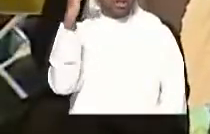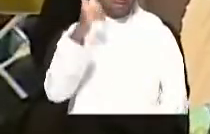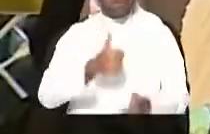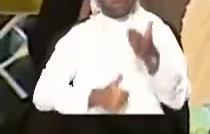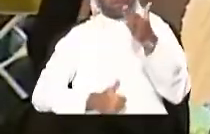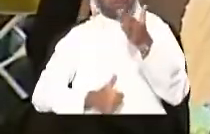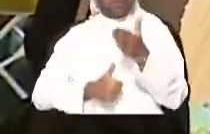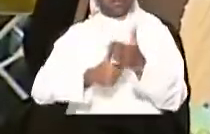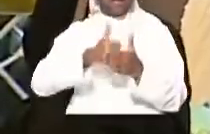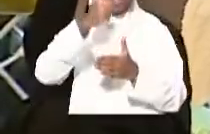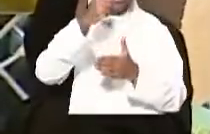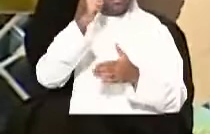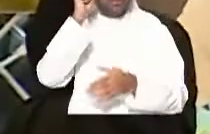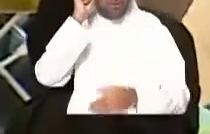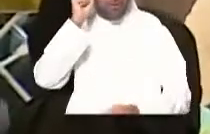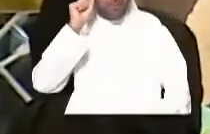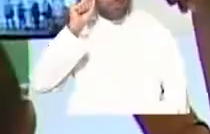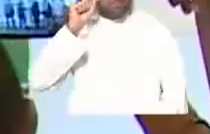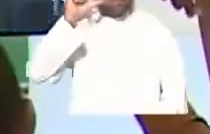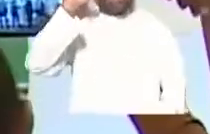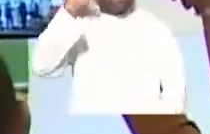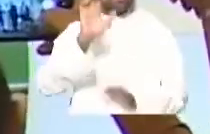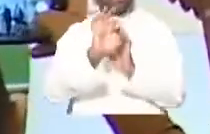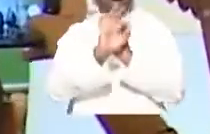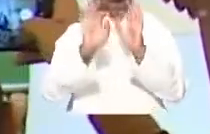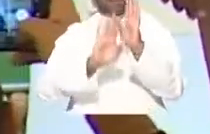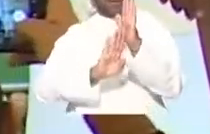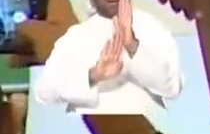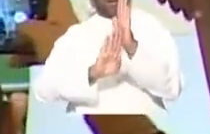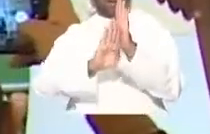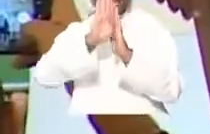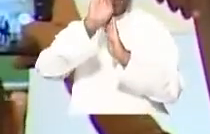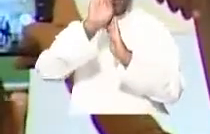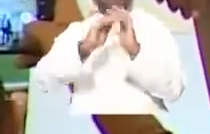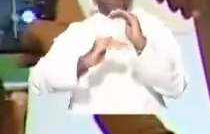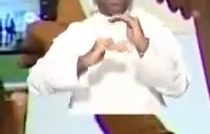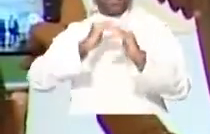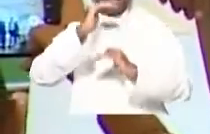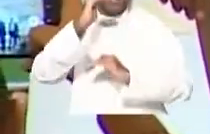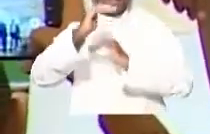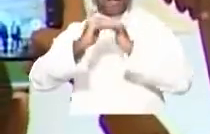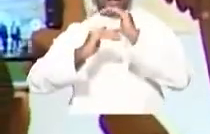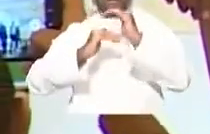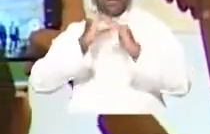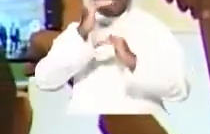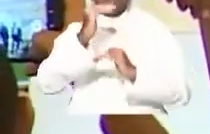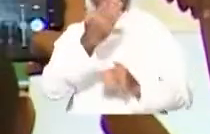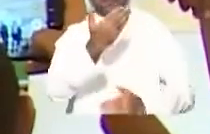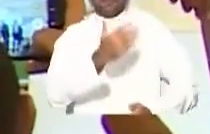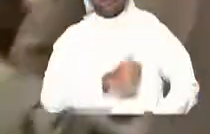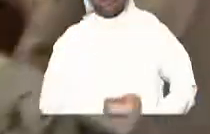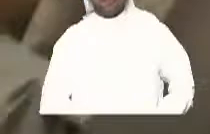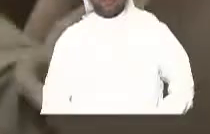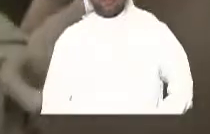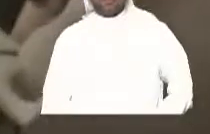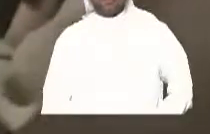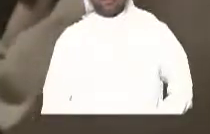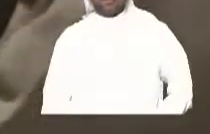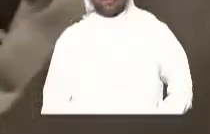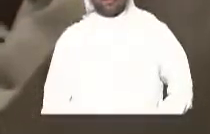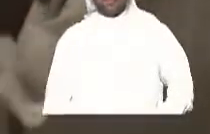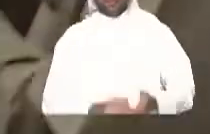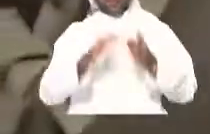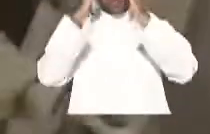أثر مباشر على كسب العيش عبر تدريب الكوادر البشرية. نشكر